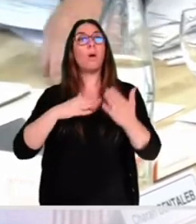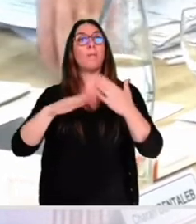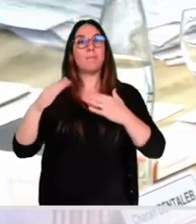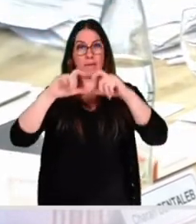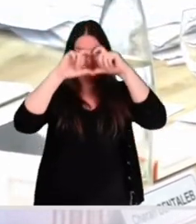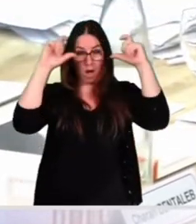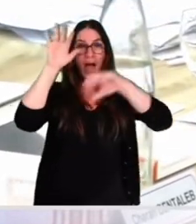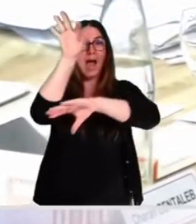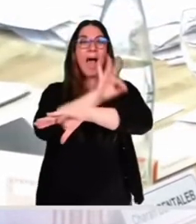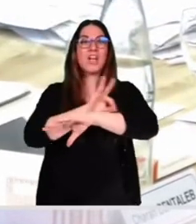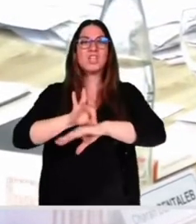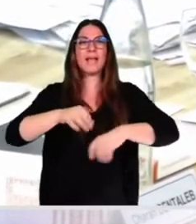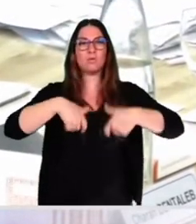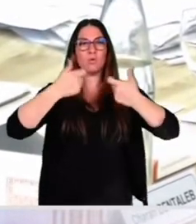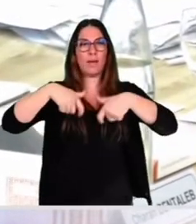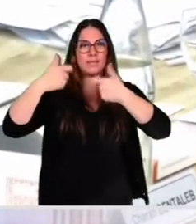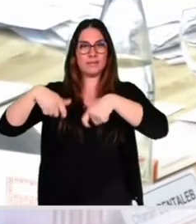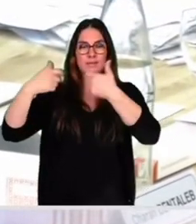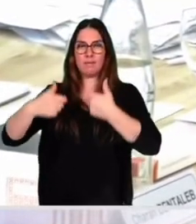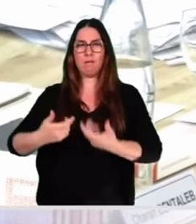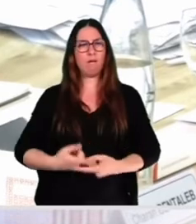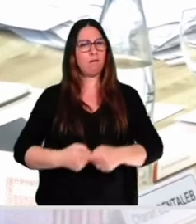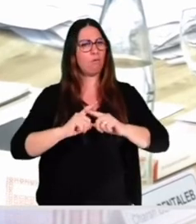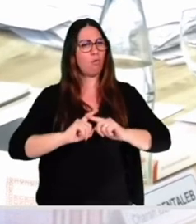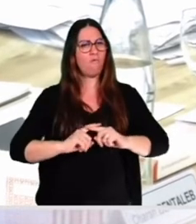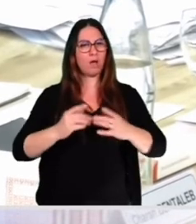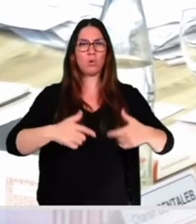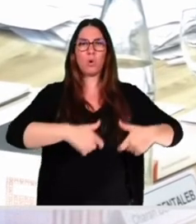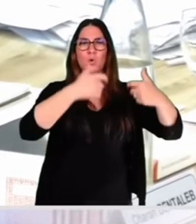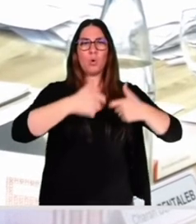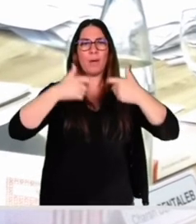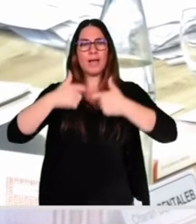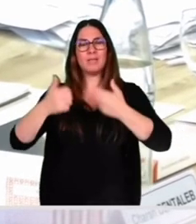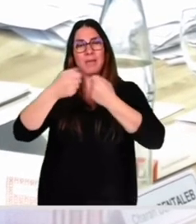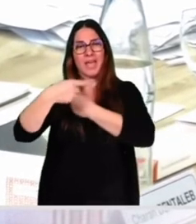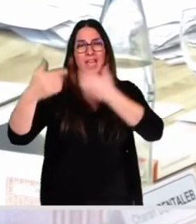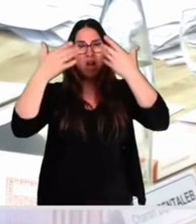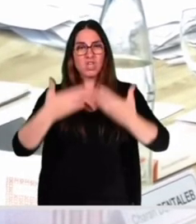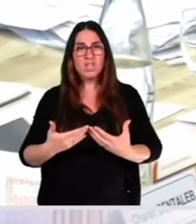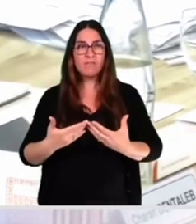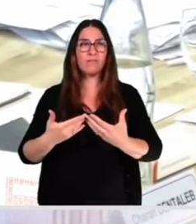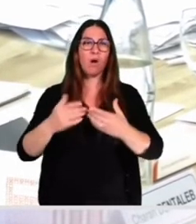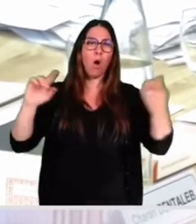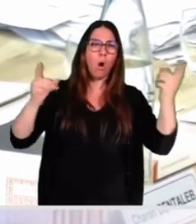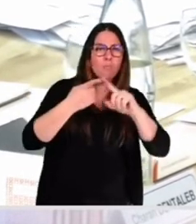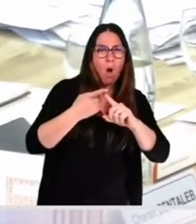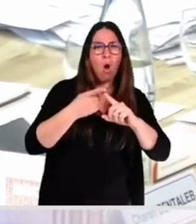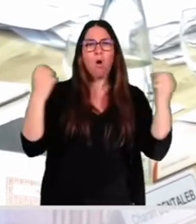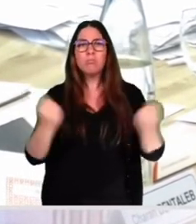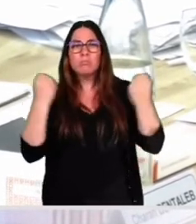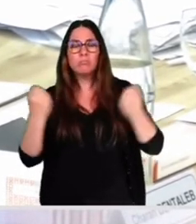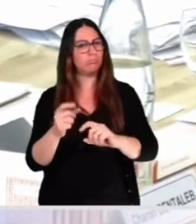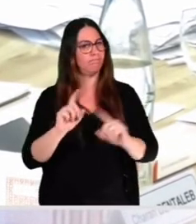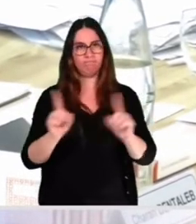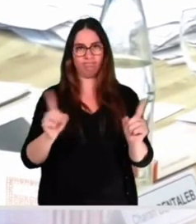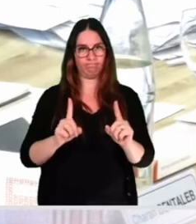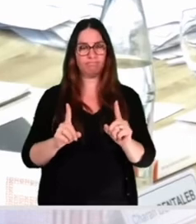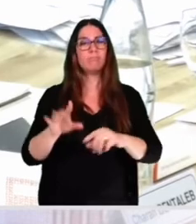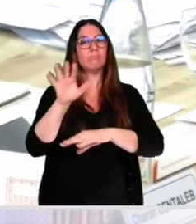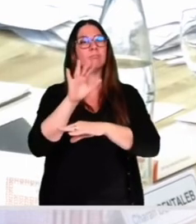urbaniste. Je viens avec une conviction forte, l'urbanisme, ce n'est pas une affaire de chiffres, de plans masse ou de communication, mais un